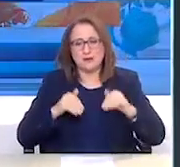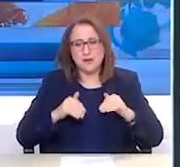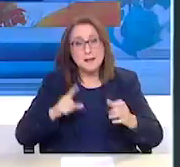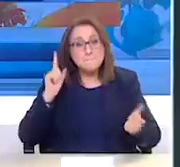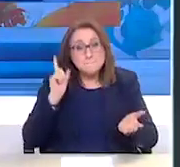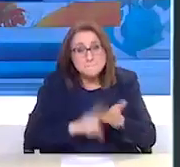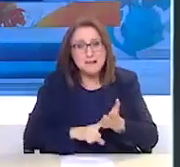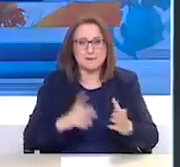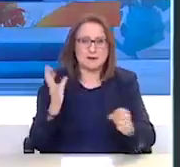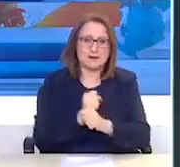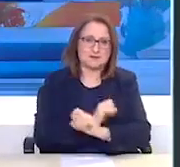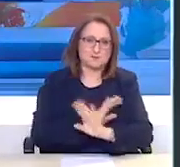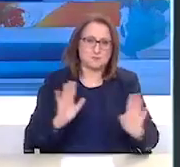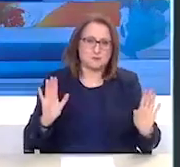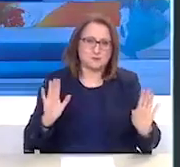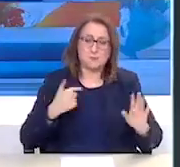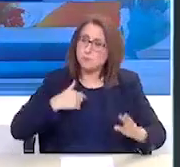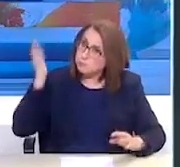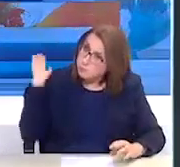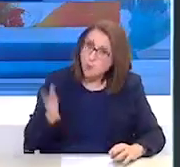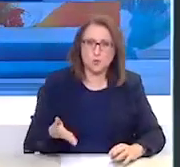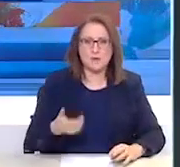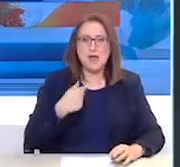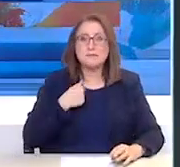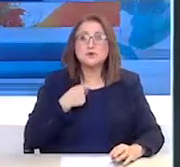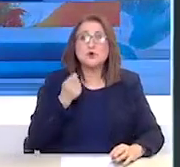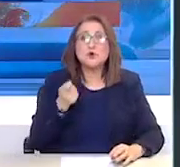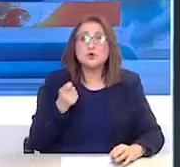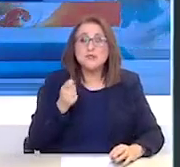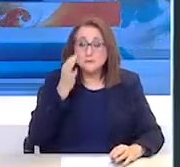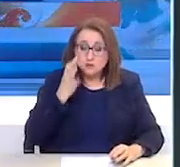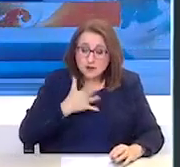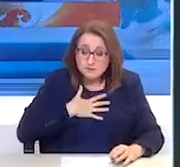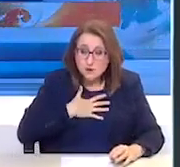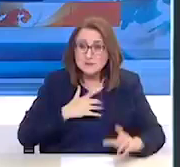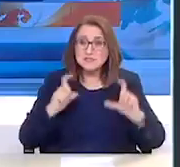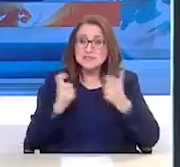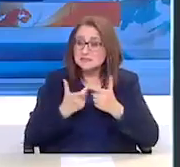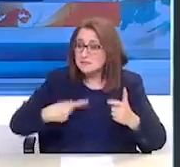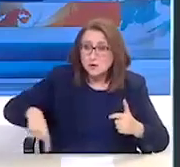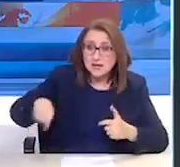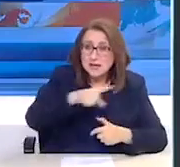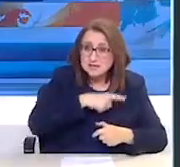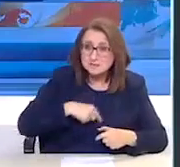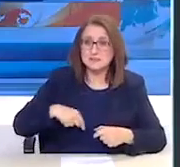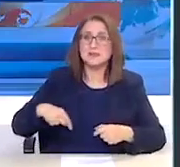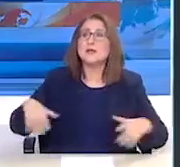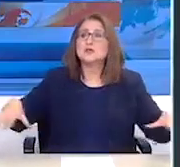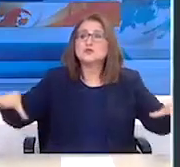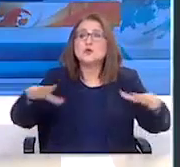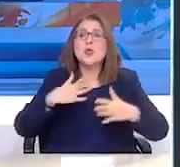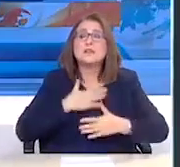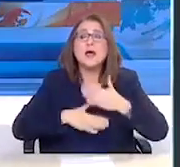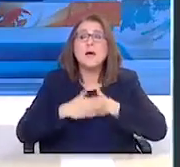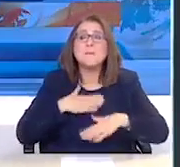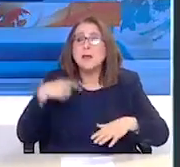χρωστάμε στους εαυτούς μας, το χρωστάμε στις οικογένειές μας, το χρωστάμε στα αγαπημένα μας πρόσωπα. Θα περάσει ο εφιάλτης. Θα πάρουμε πίσω τις ζωές